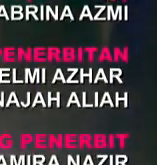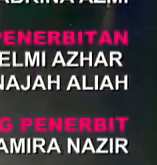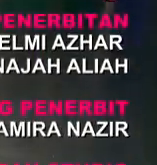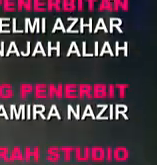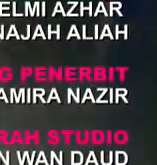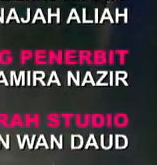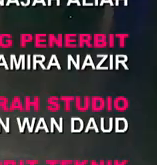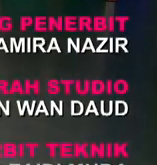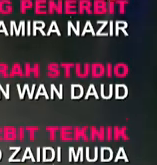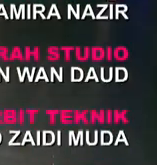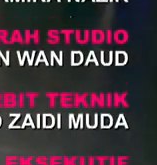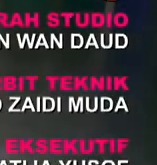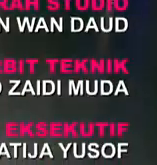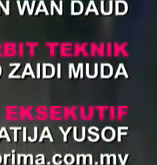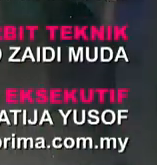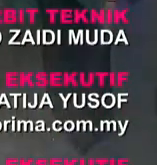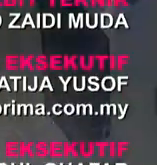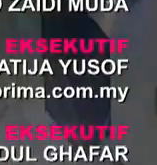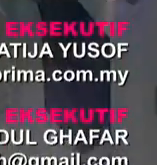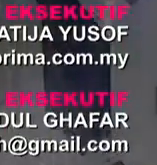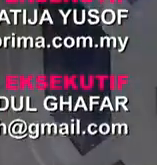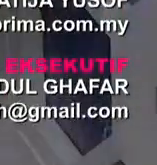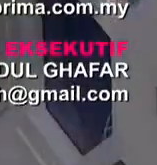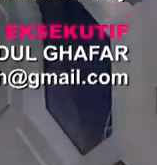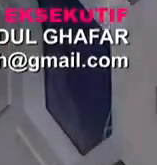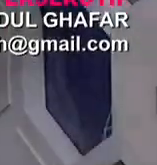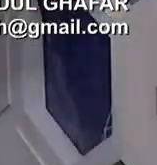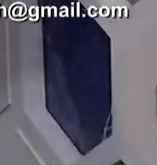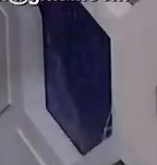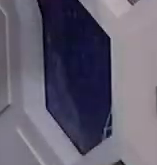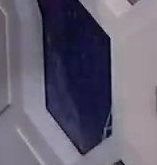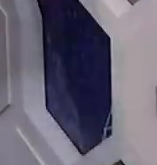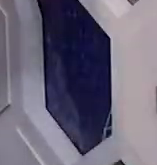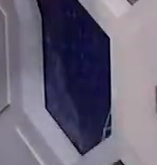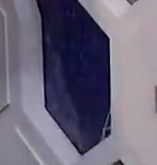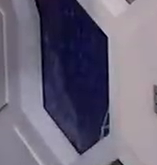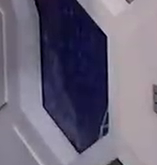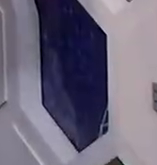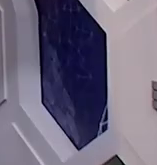dilihat. Semua benda ada tekanan udara.